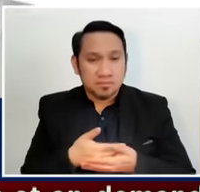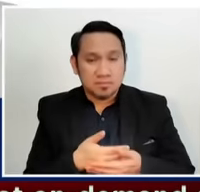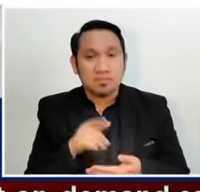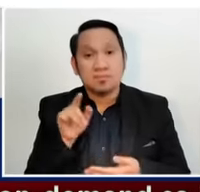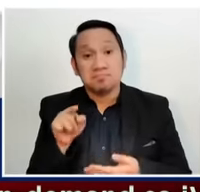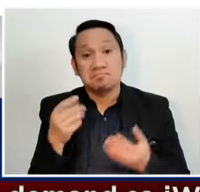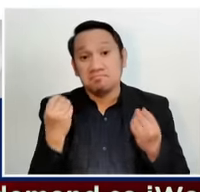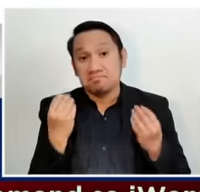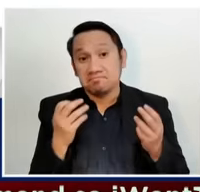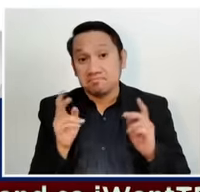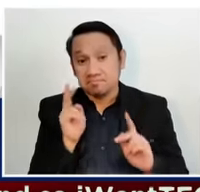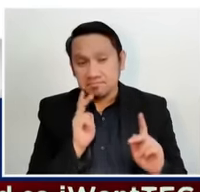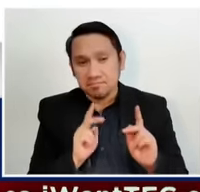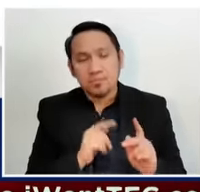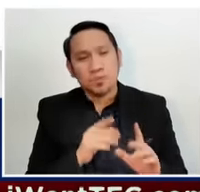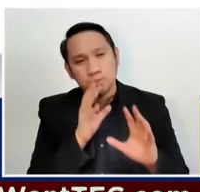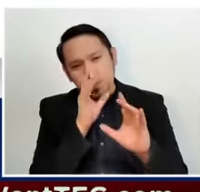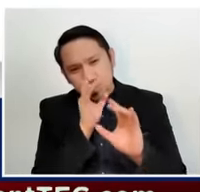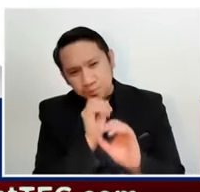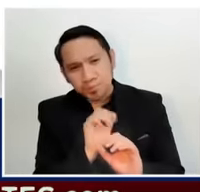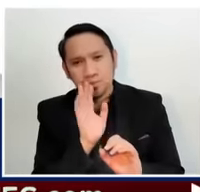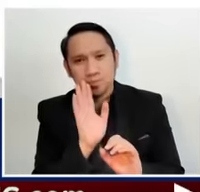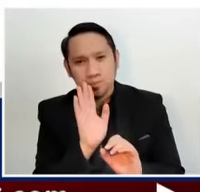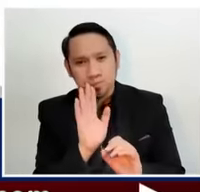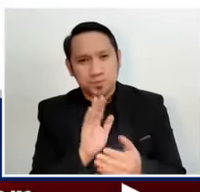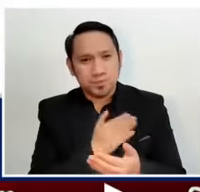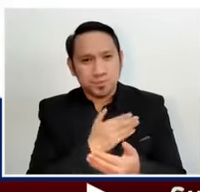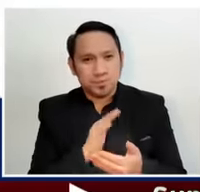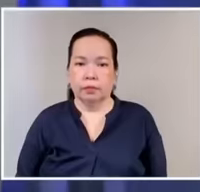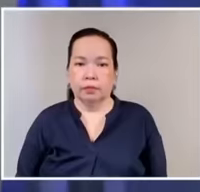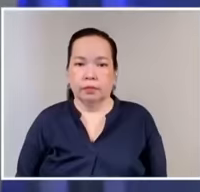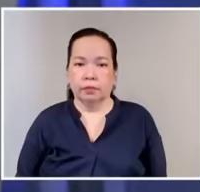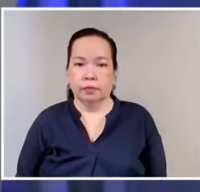social media ng paghanga sa ginawa ng singer-actor.